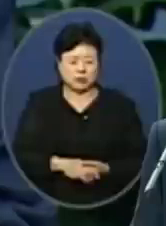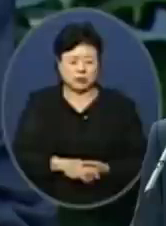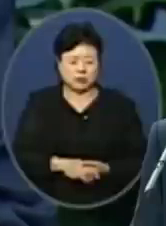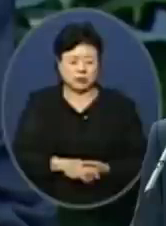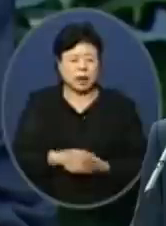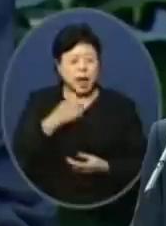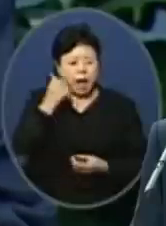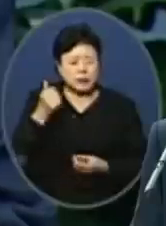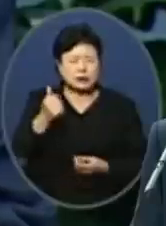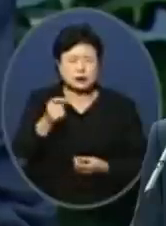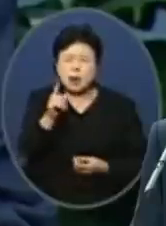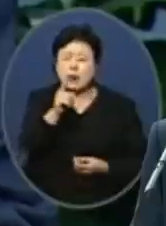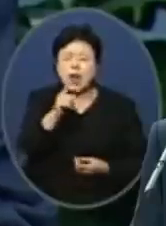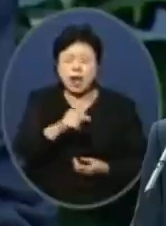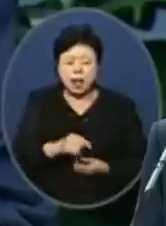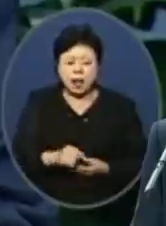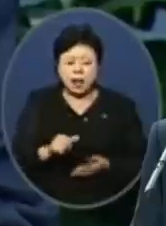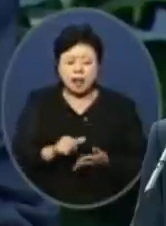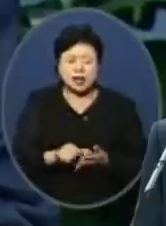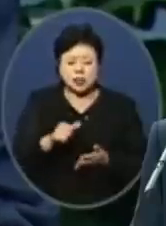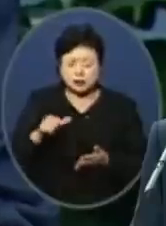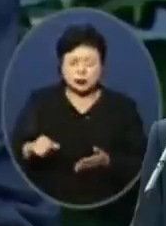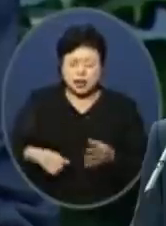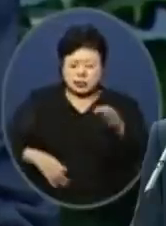분이 우리 아버지가 될 수 있냐?